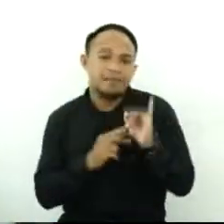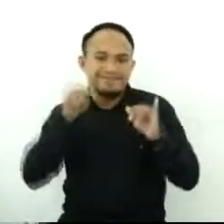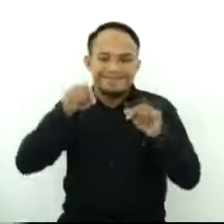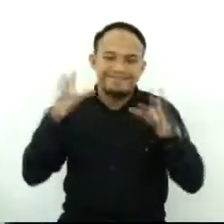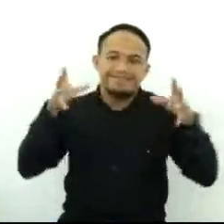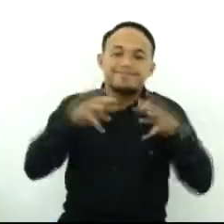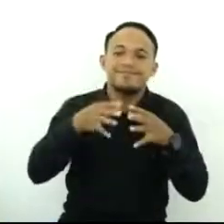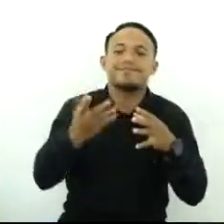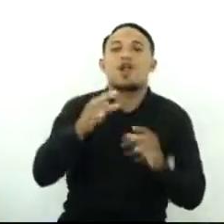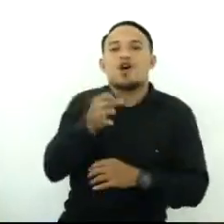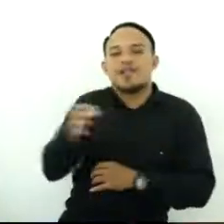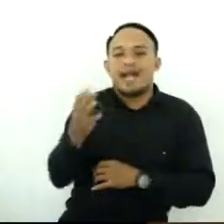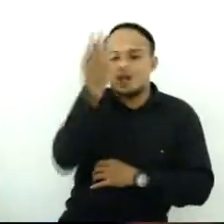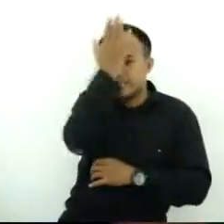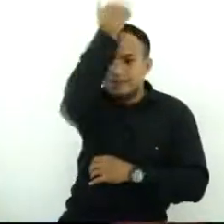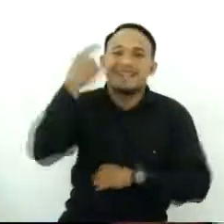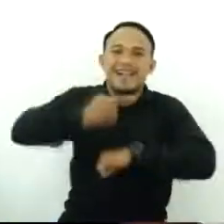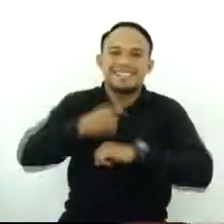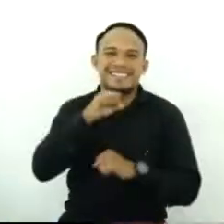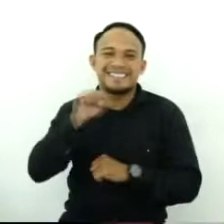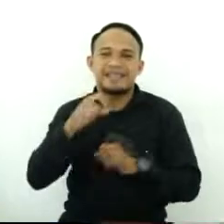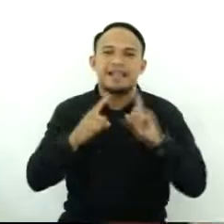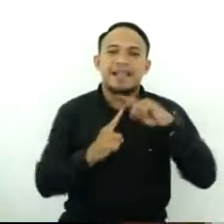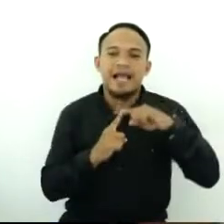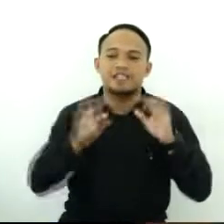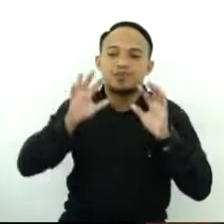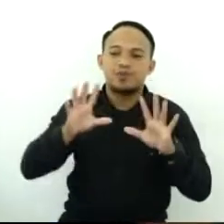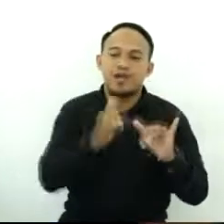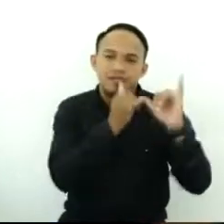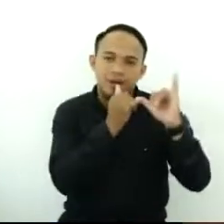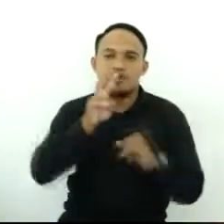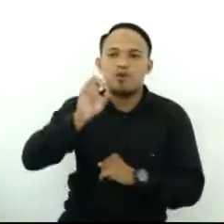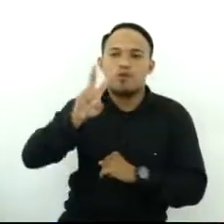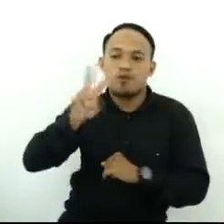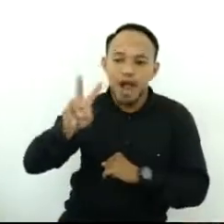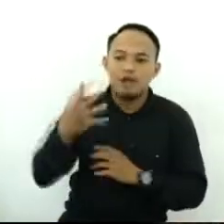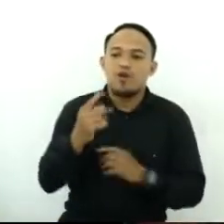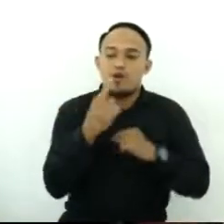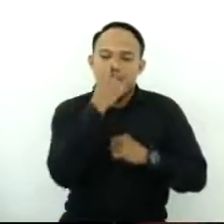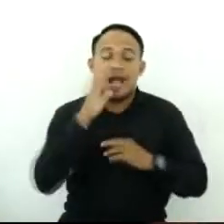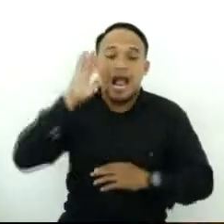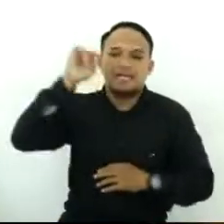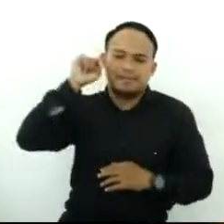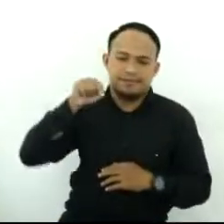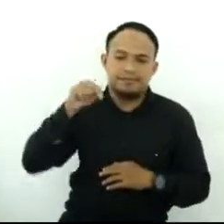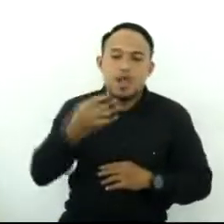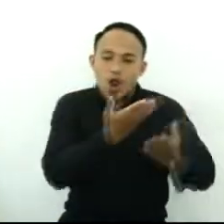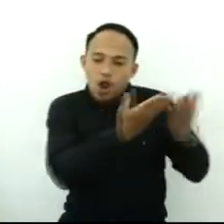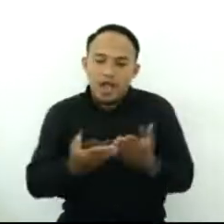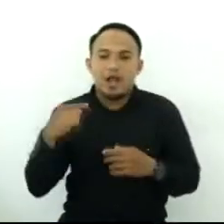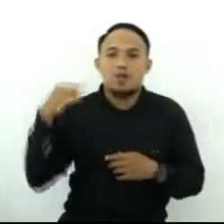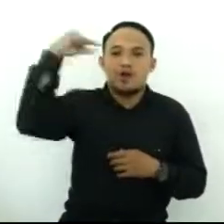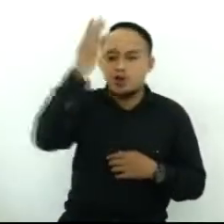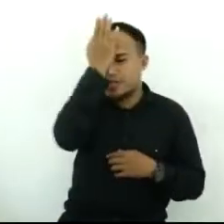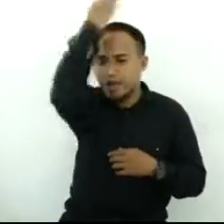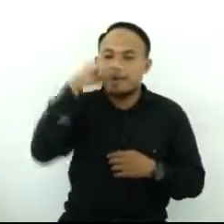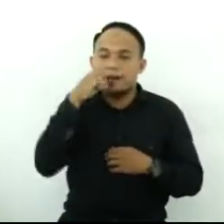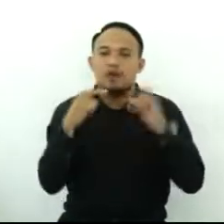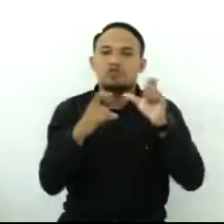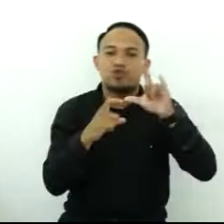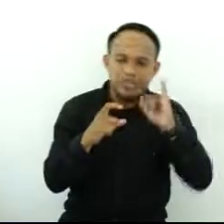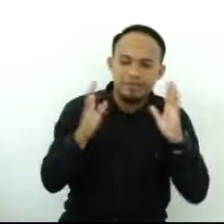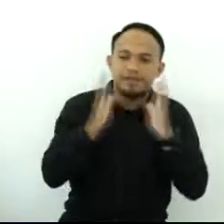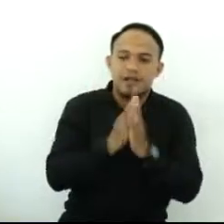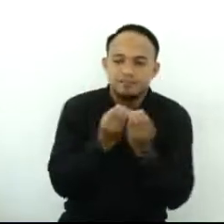Kota Gorontalo pada senin 10 Jan 2012 dua Sweep dihadiri oleh Gubernur